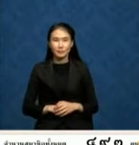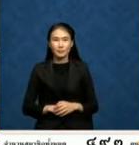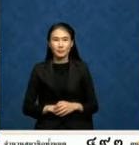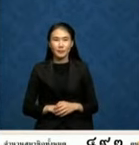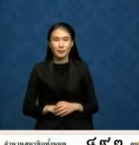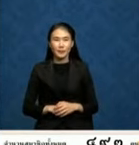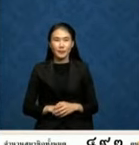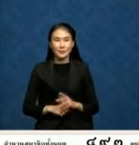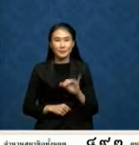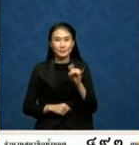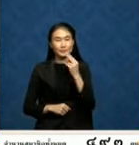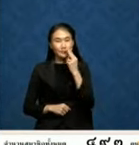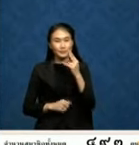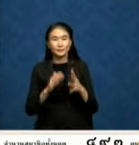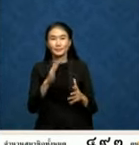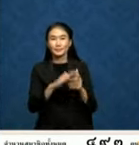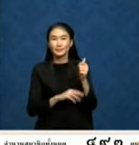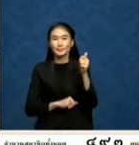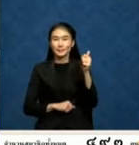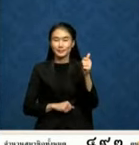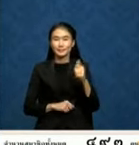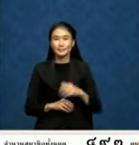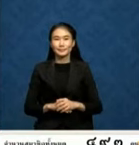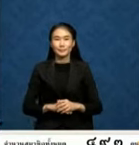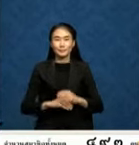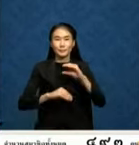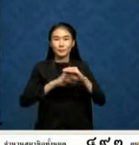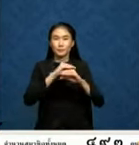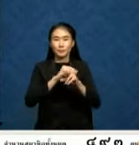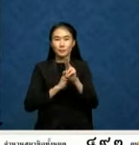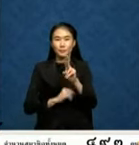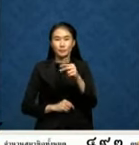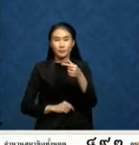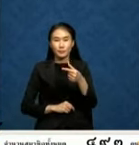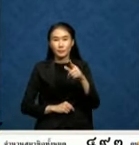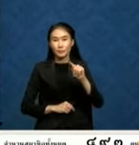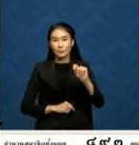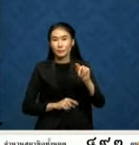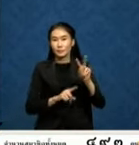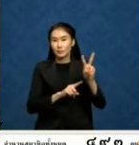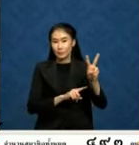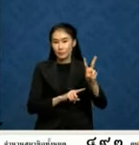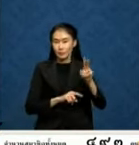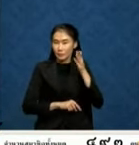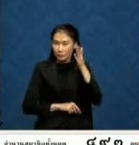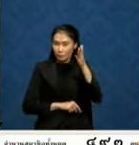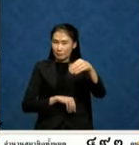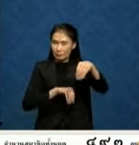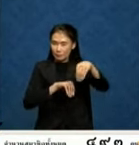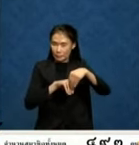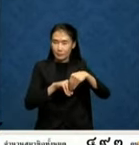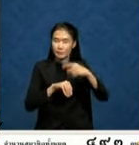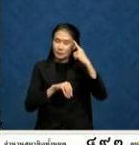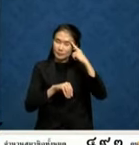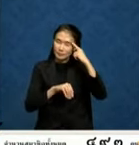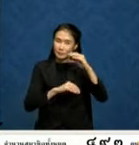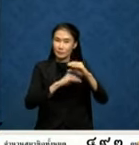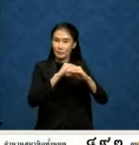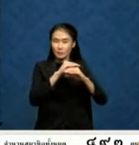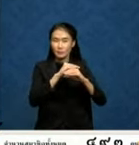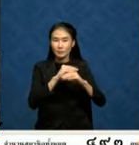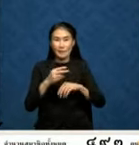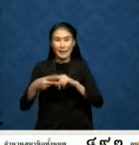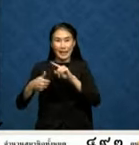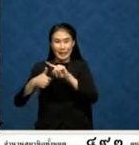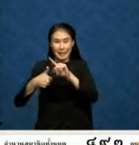จะเริ่มมีความสำเร็จเกิดขึ้นนะครับแล้วก็โครงการ UGT 2นะครับซึ่งก็จะตามมาในอนาคตอีกประมาณโครงการ UGT